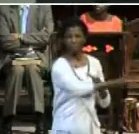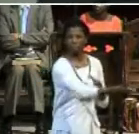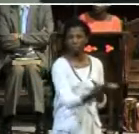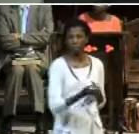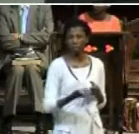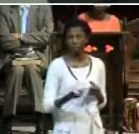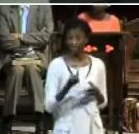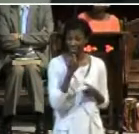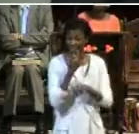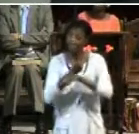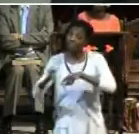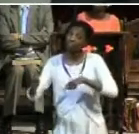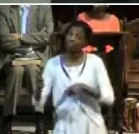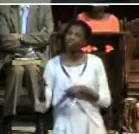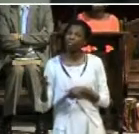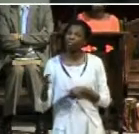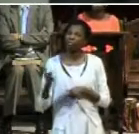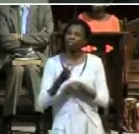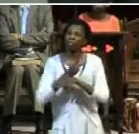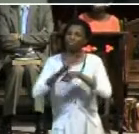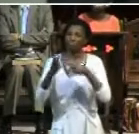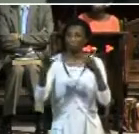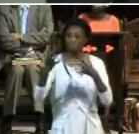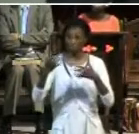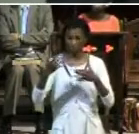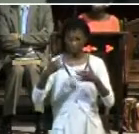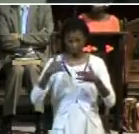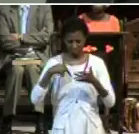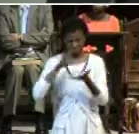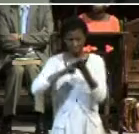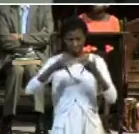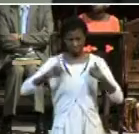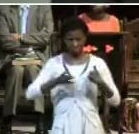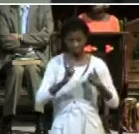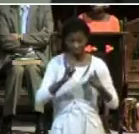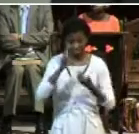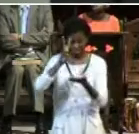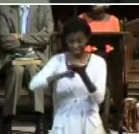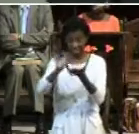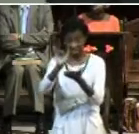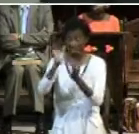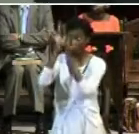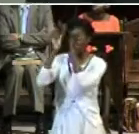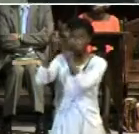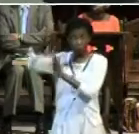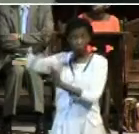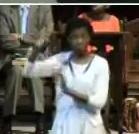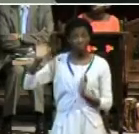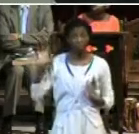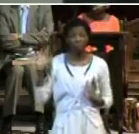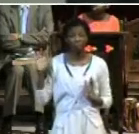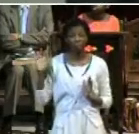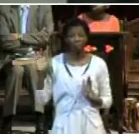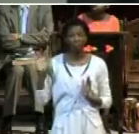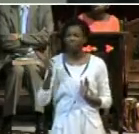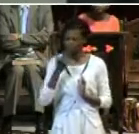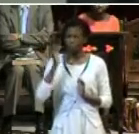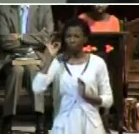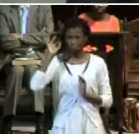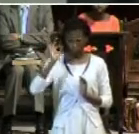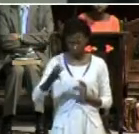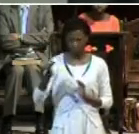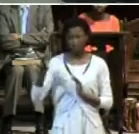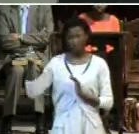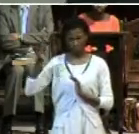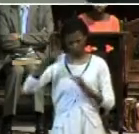ceci, c'est que la vérité, c'est Jésus-Christ lui-même. Et donc, oui, nous sommes la lumière du